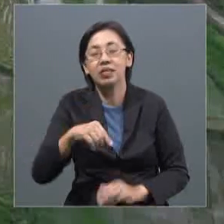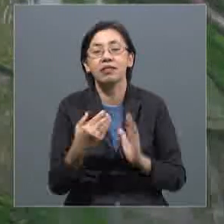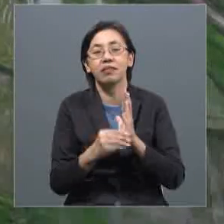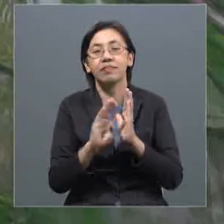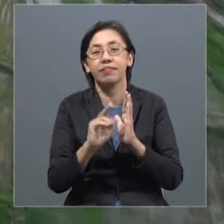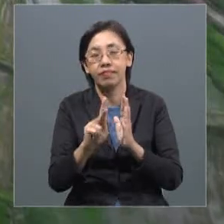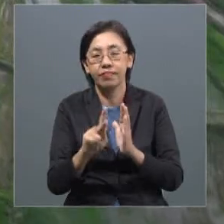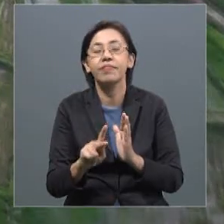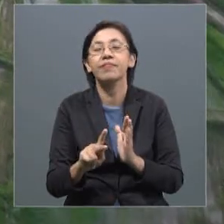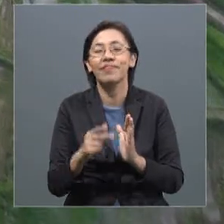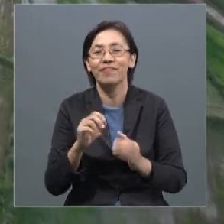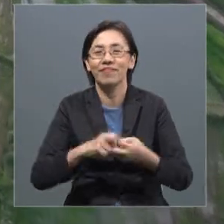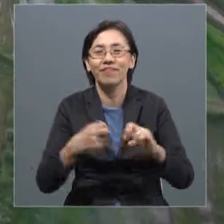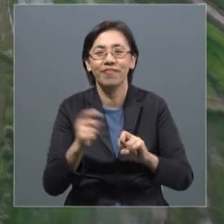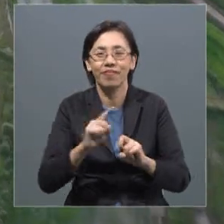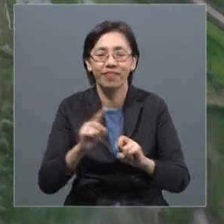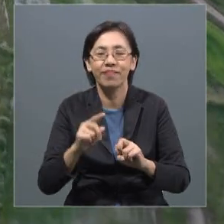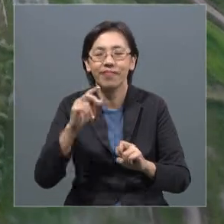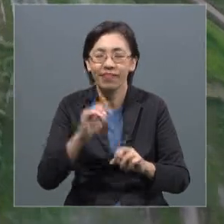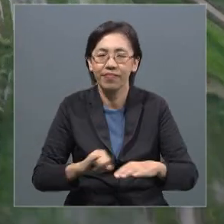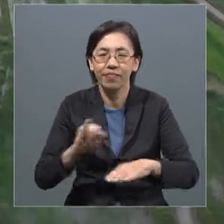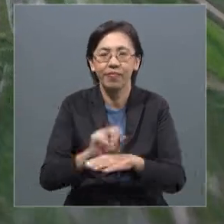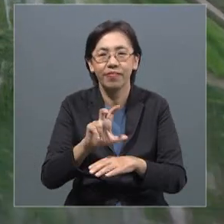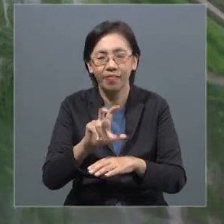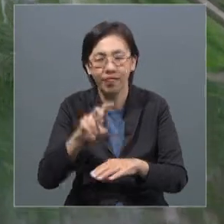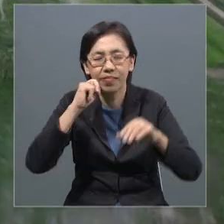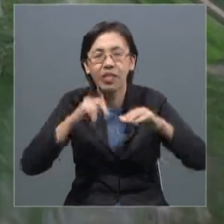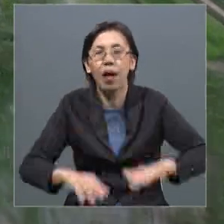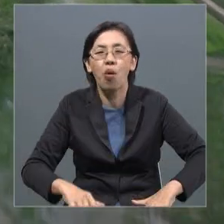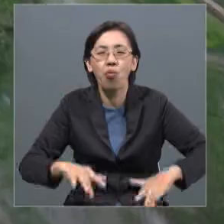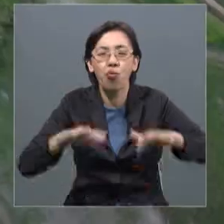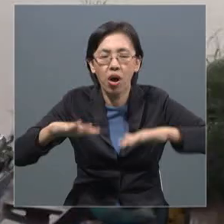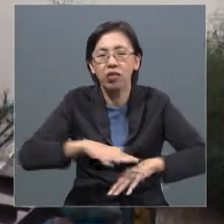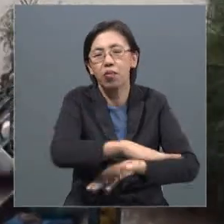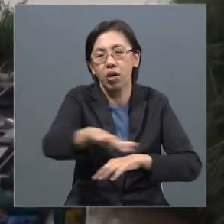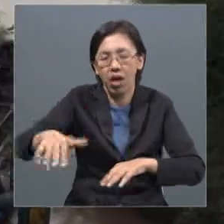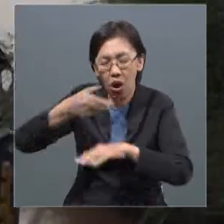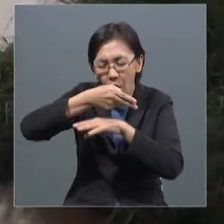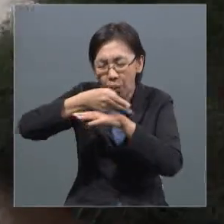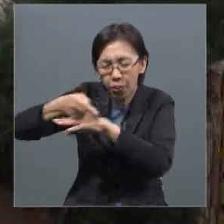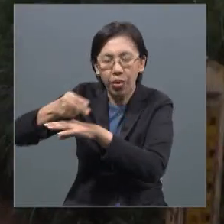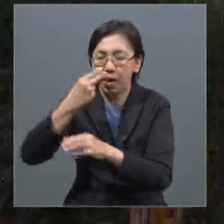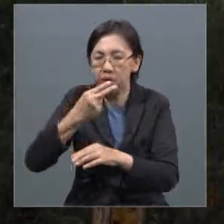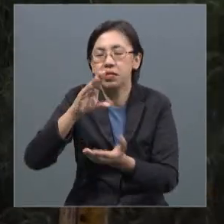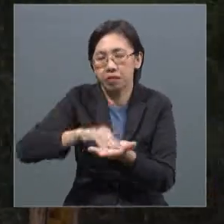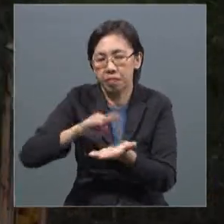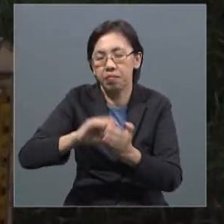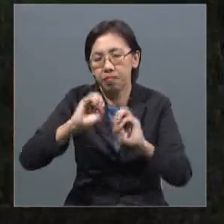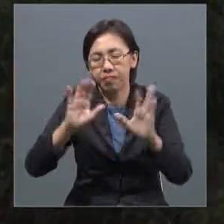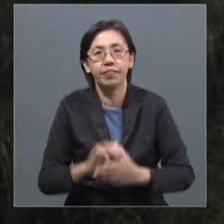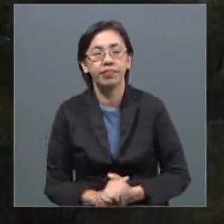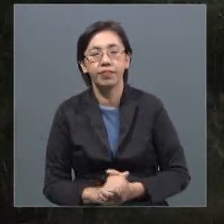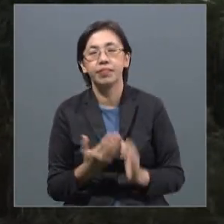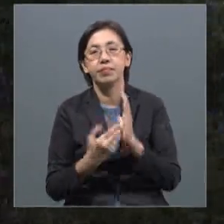การเกษตรก็ได้รับผลกระทบไป 300ไร่ต้องจมอยู่ใต้น้ำภาพมุมสูงเห็นชัดแบบนี้นะคะไปต่อที่จังหวัด